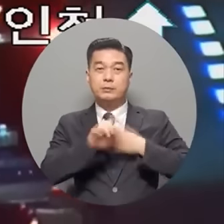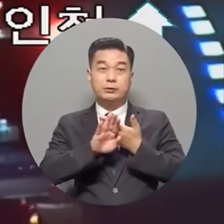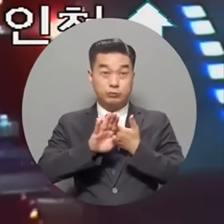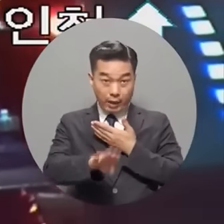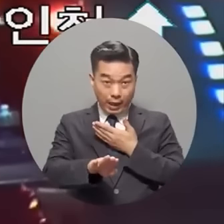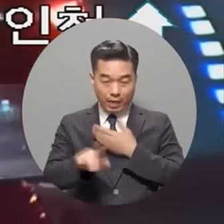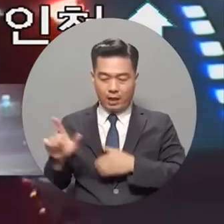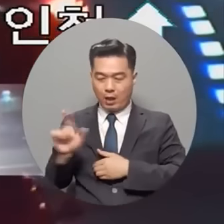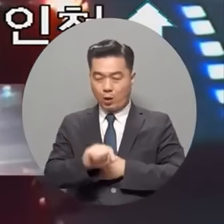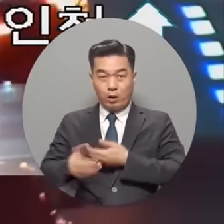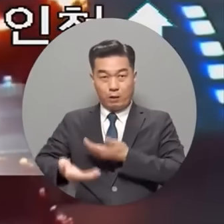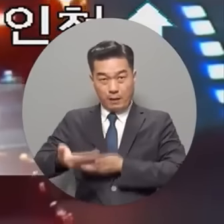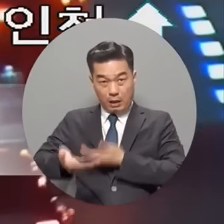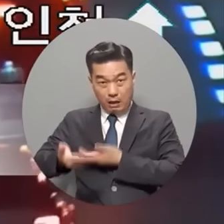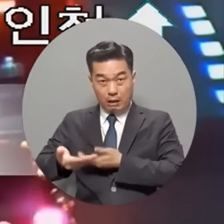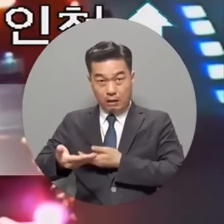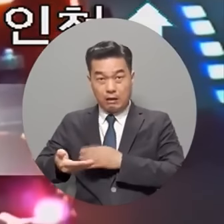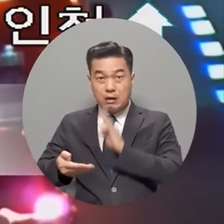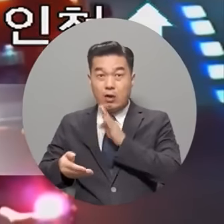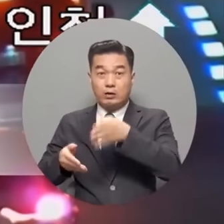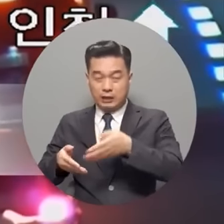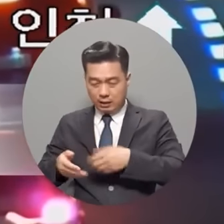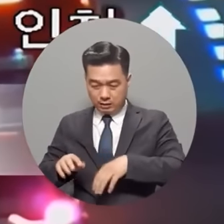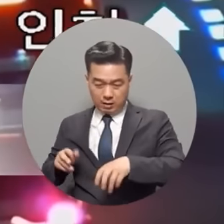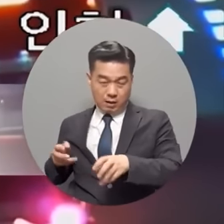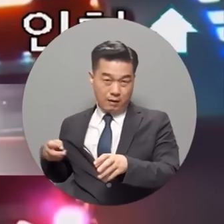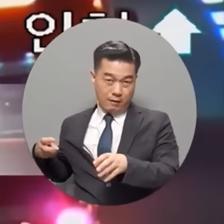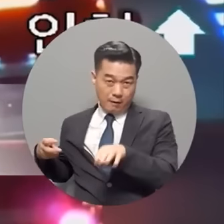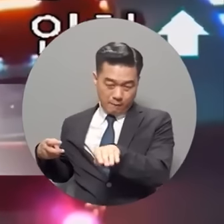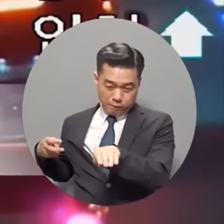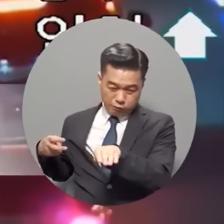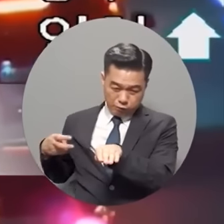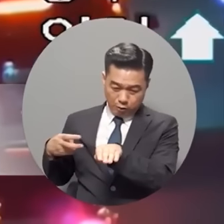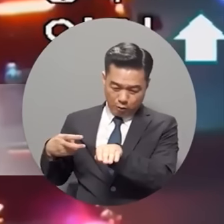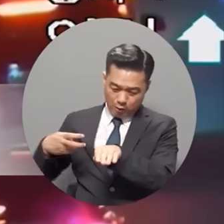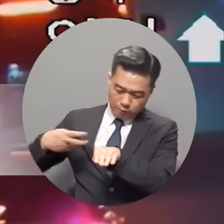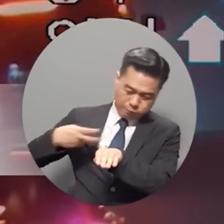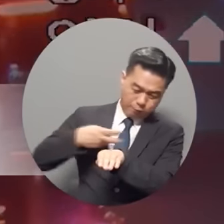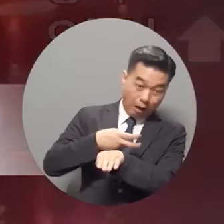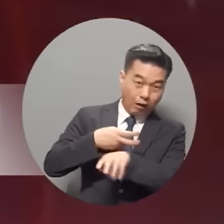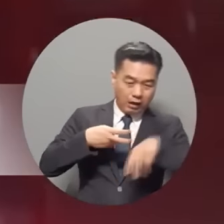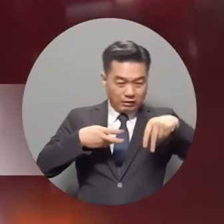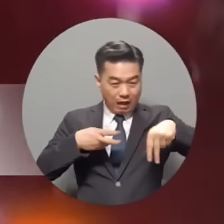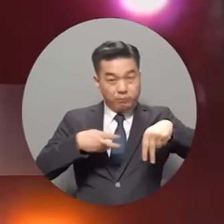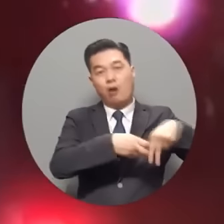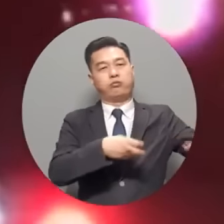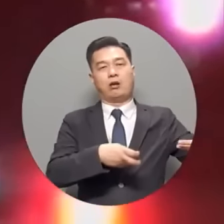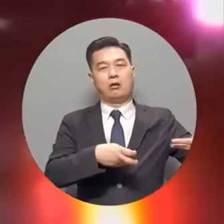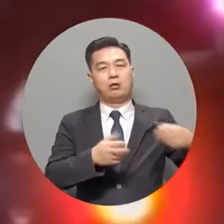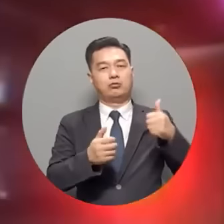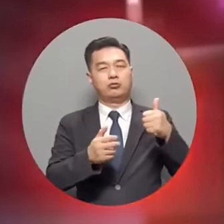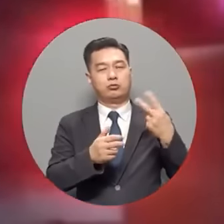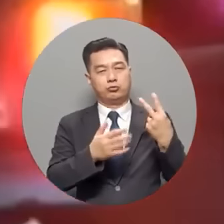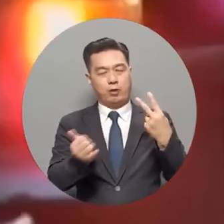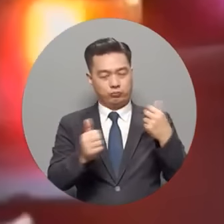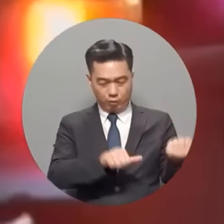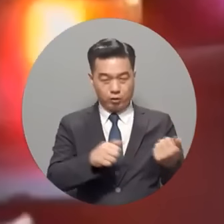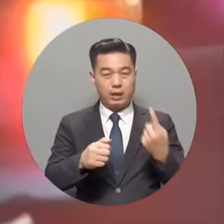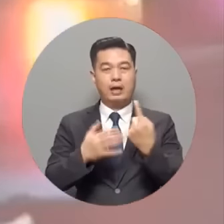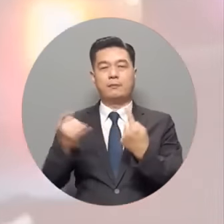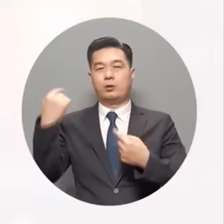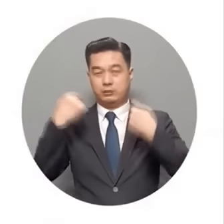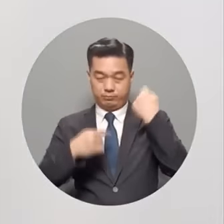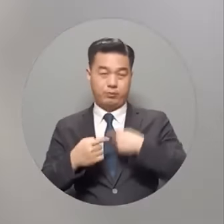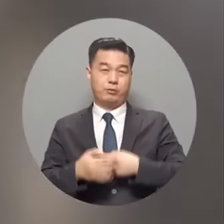한 고속 버스가 사고 현장을 피해 방향을 틀다가 어이없이 사람들을 덮칩니다 두 명이 숨지고 한 명이